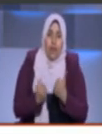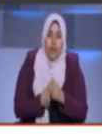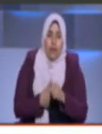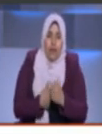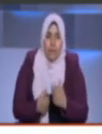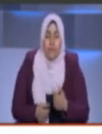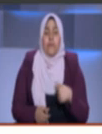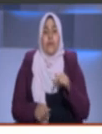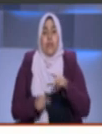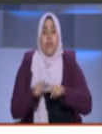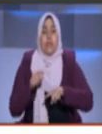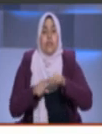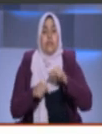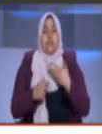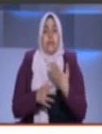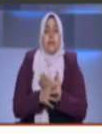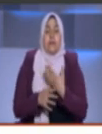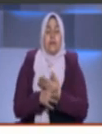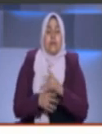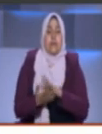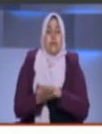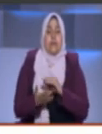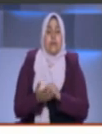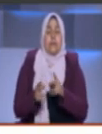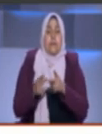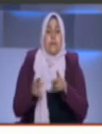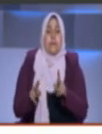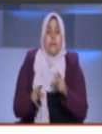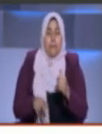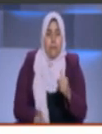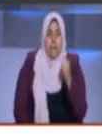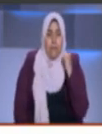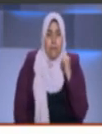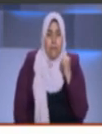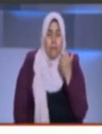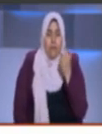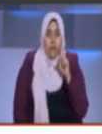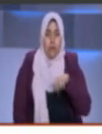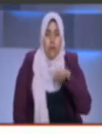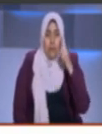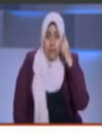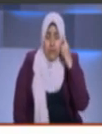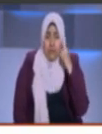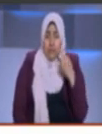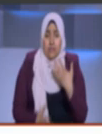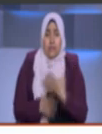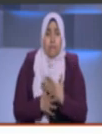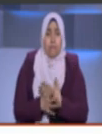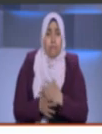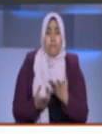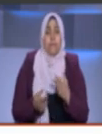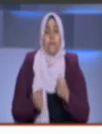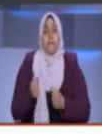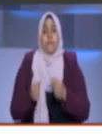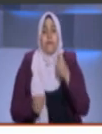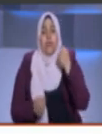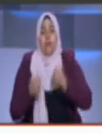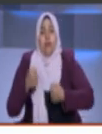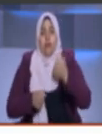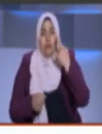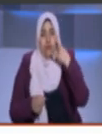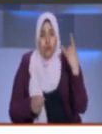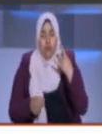هذه الاشتباكات كانت بدأت مساء يوم السبت عندما اصطدمت إحدى سيارات